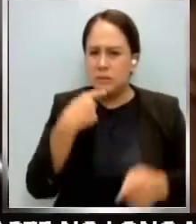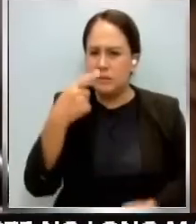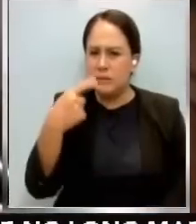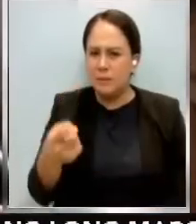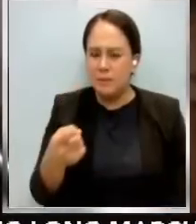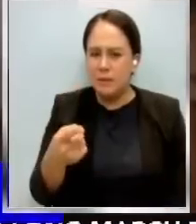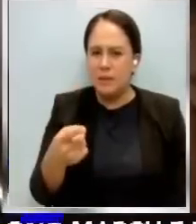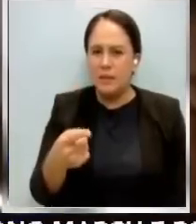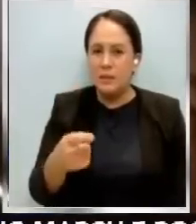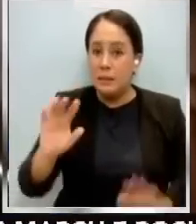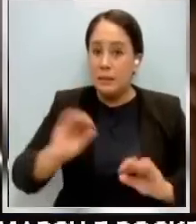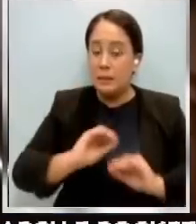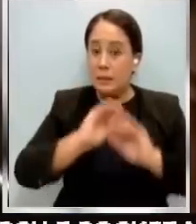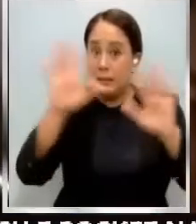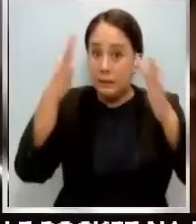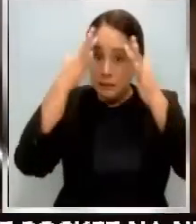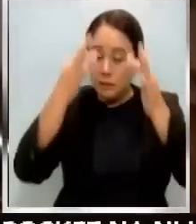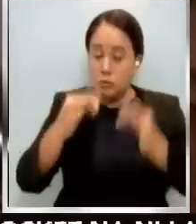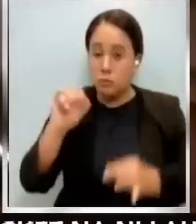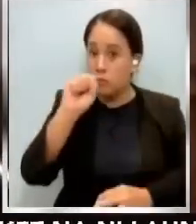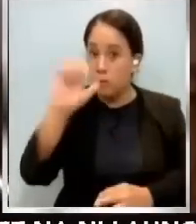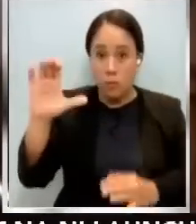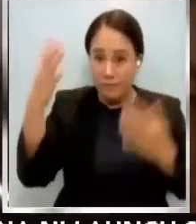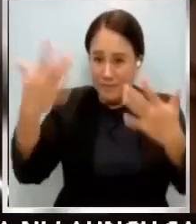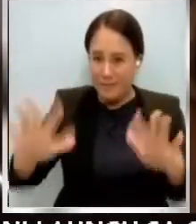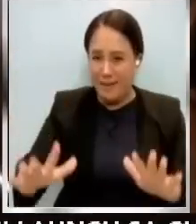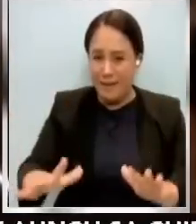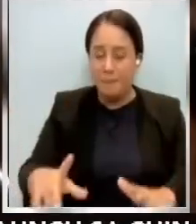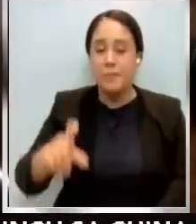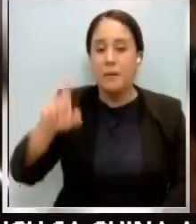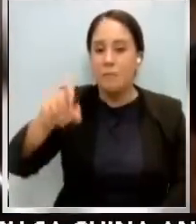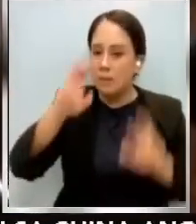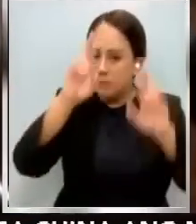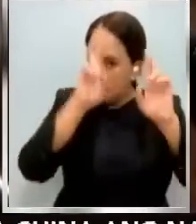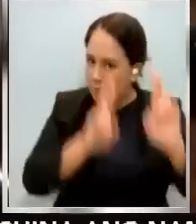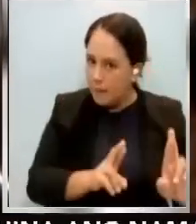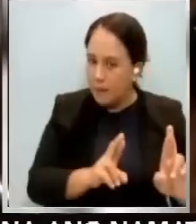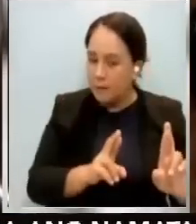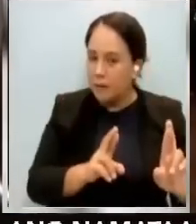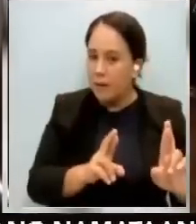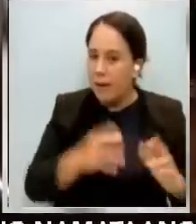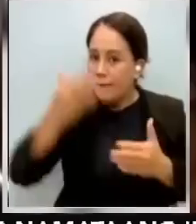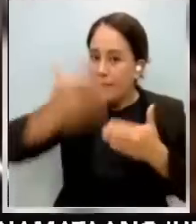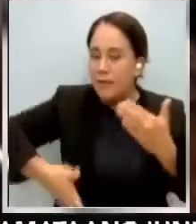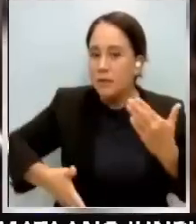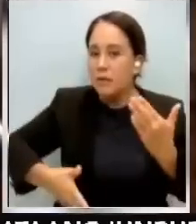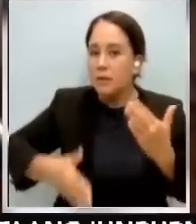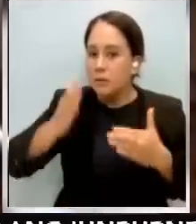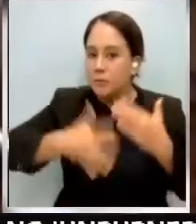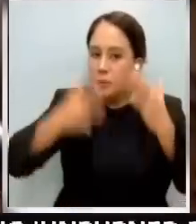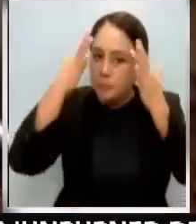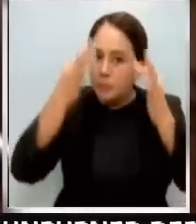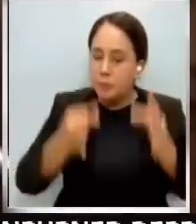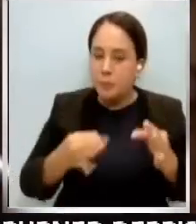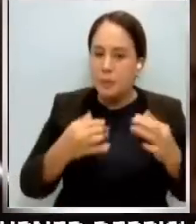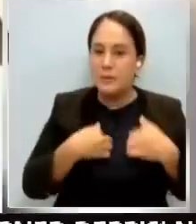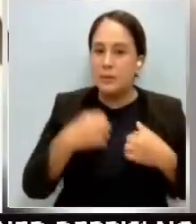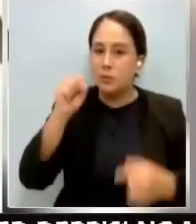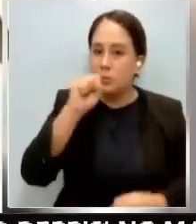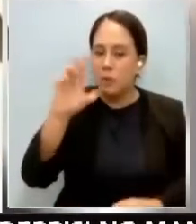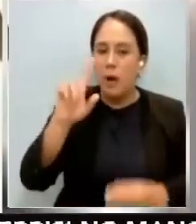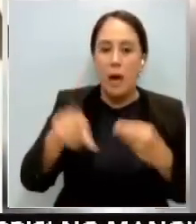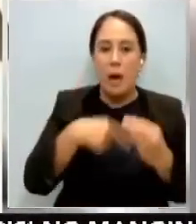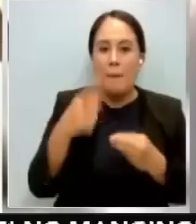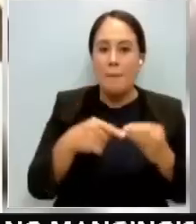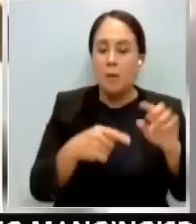ng desisyon ng Korte Suprema at ito'y dapat igalang. Final na ang desisyon ng Korte Suprema tungkol sa kasong ito.